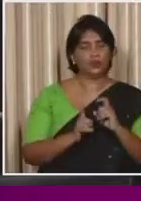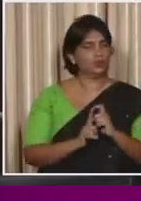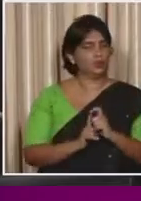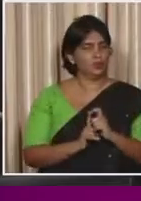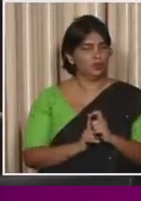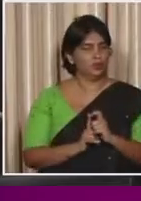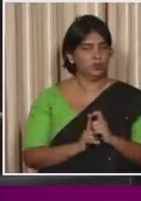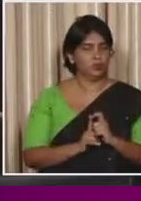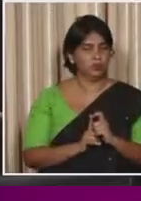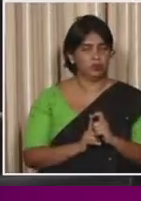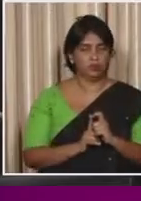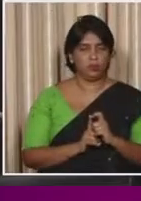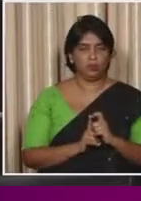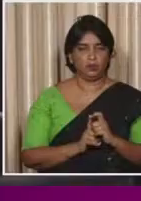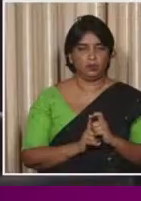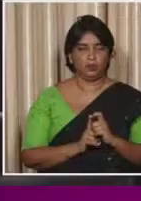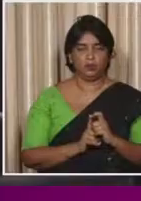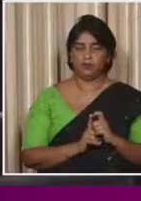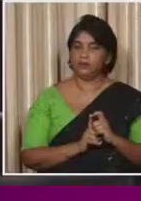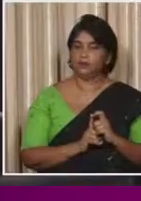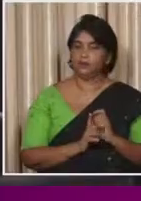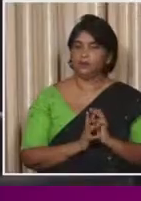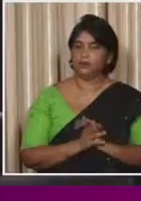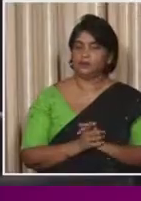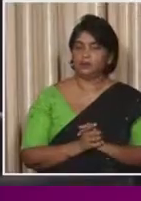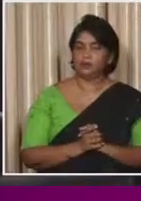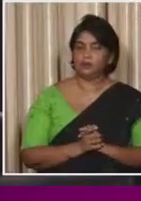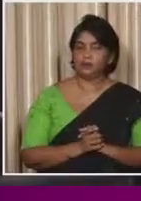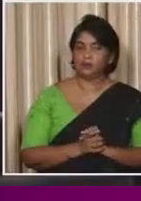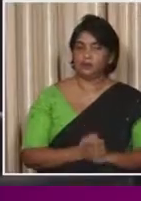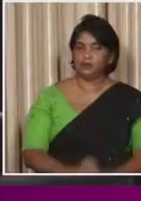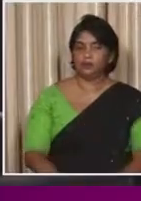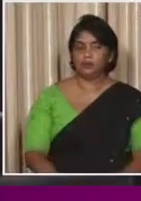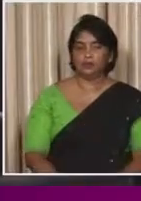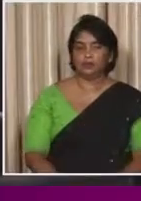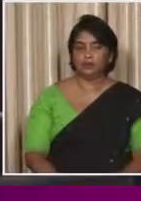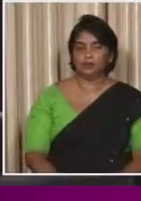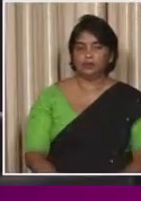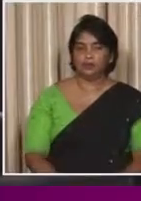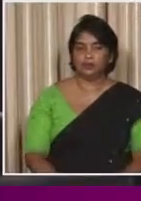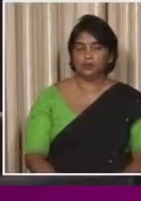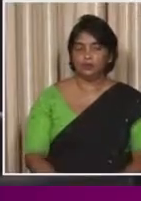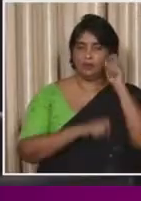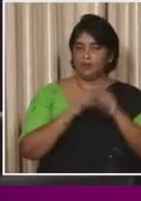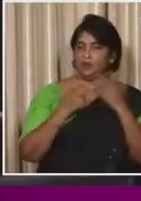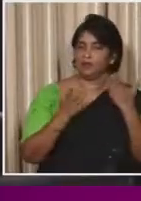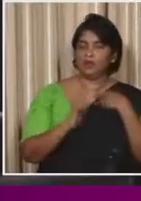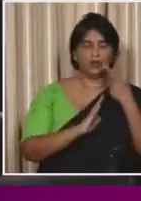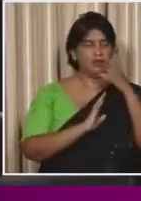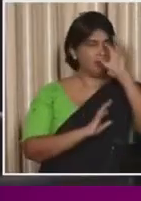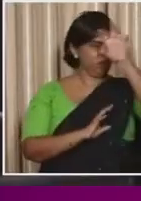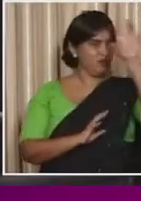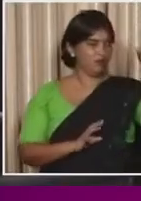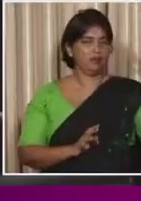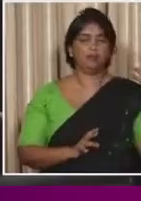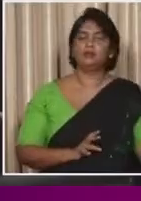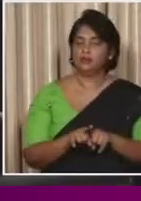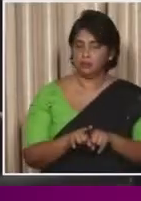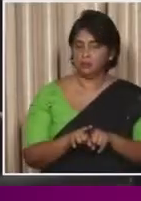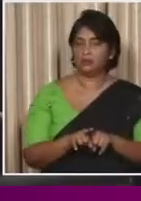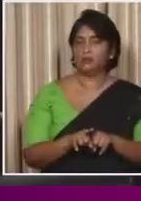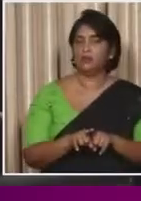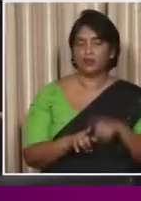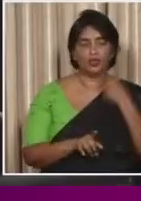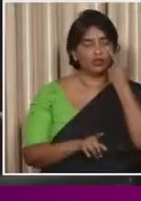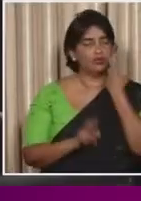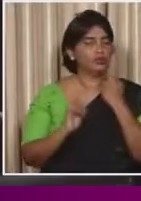and cannot be ignored by any civilized country or people. I speak on that issue.